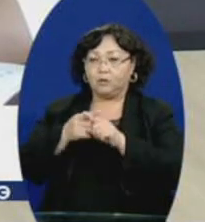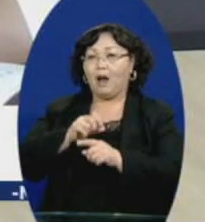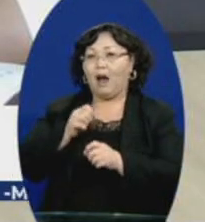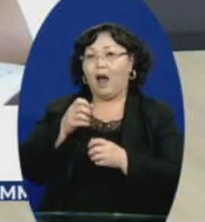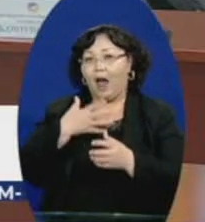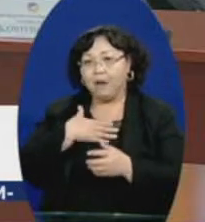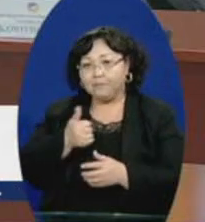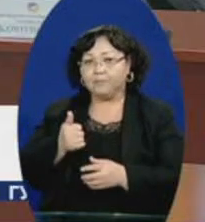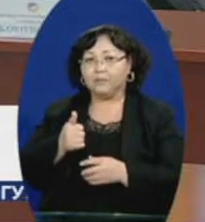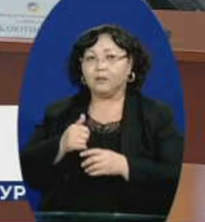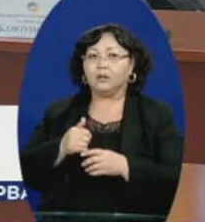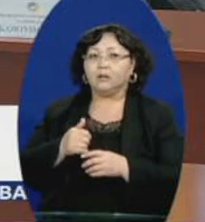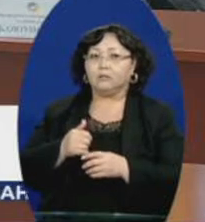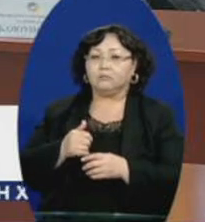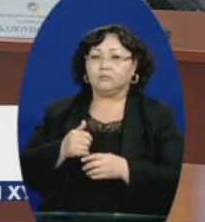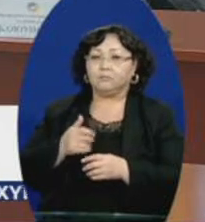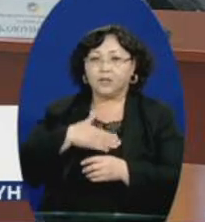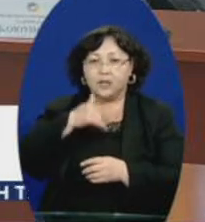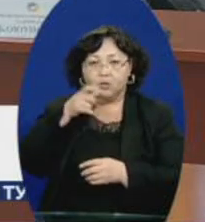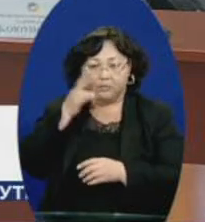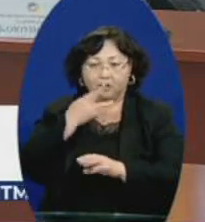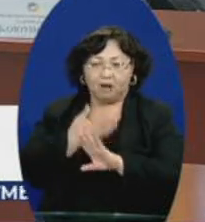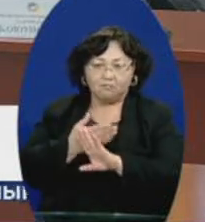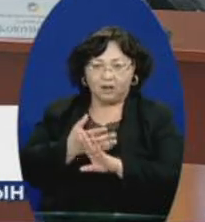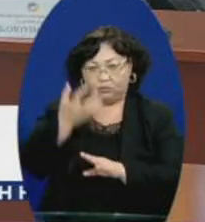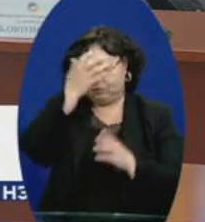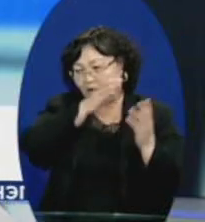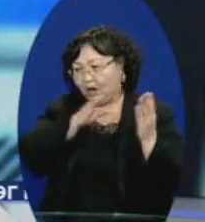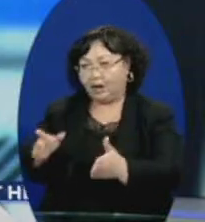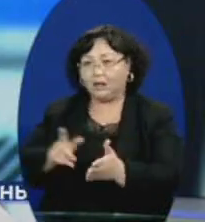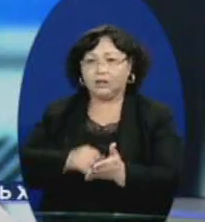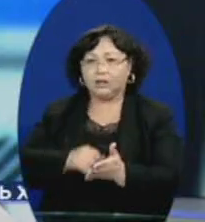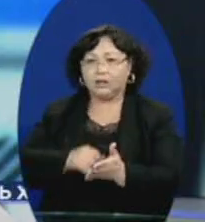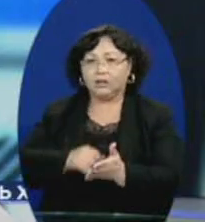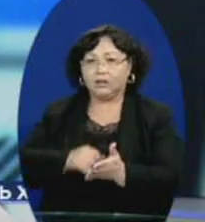хэрэгтэй гэдгийг албаныхан хэлж байлаа. Монгол улс